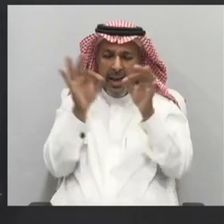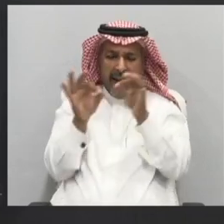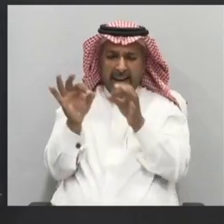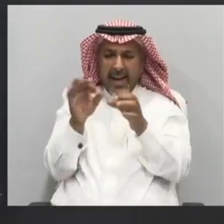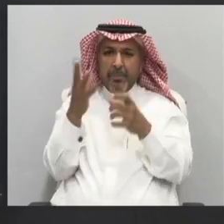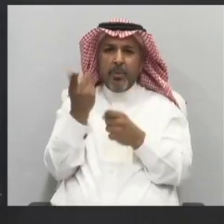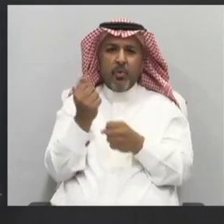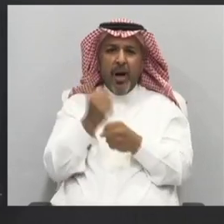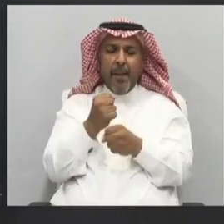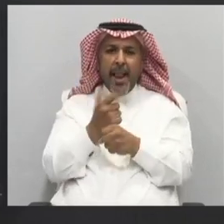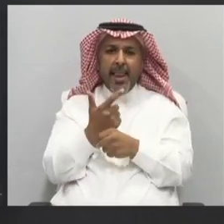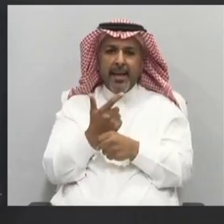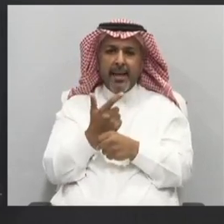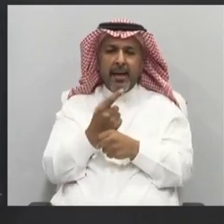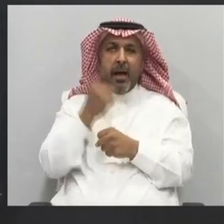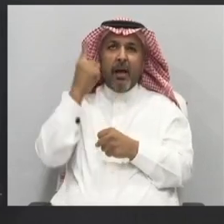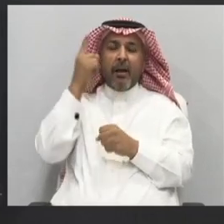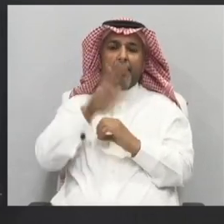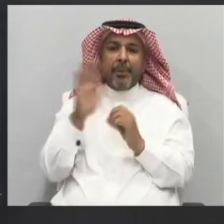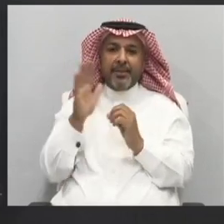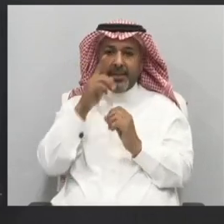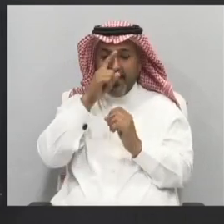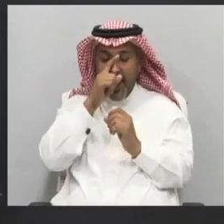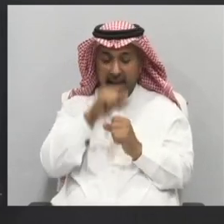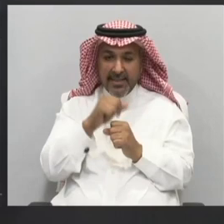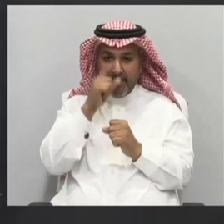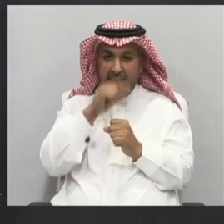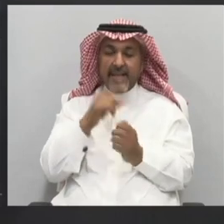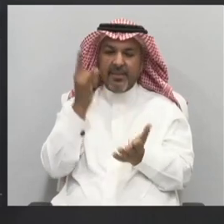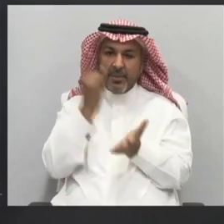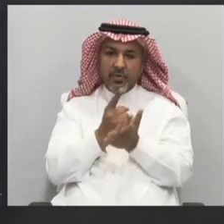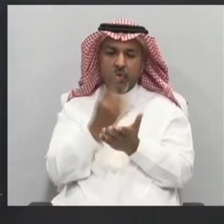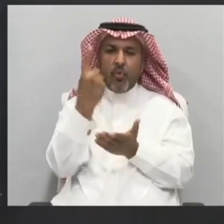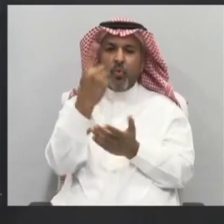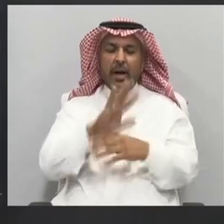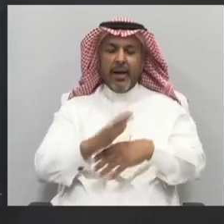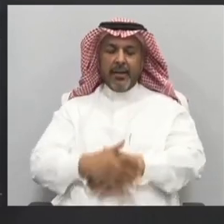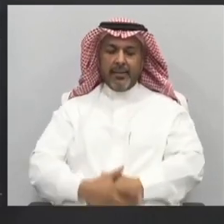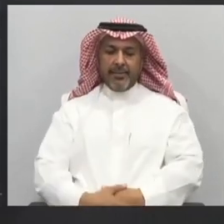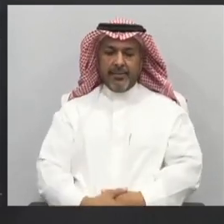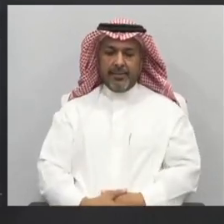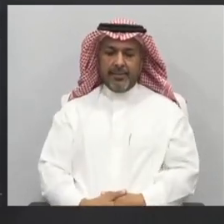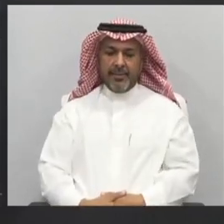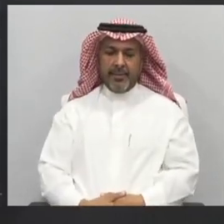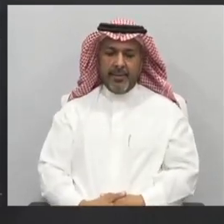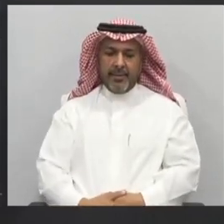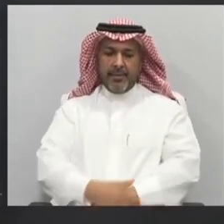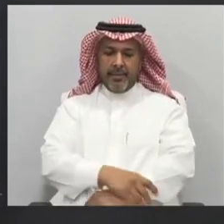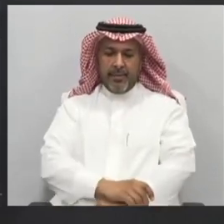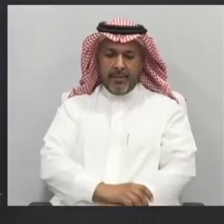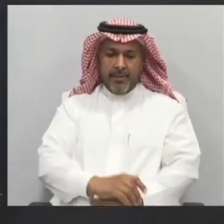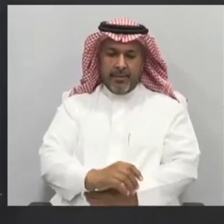خالق وهذا يعني لا بد ان يكون هناك خالق خلقه وهذا ما بينه الله سبحانه وتعالى في الايه